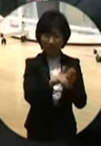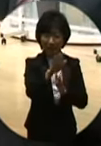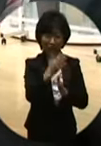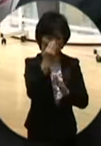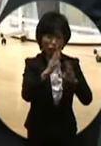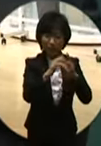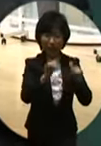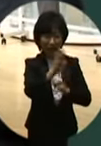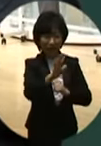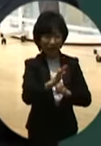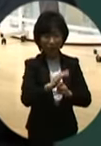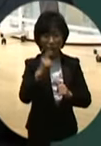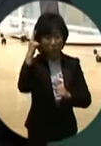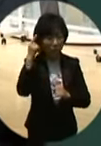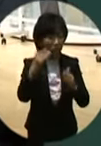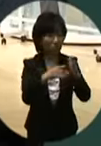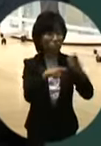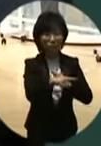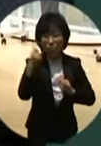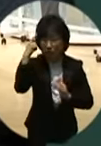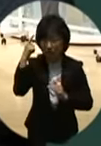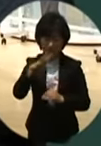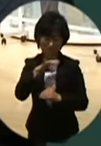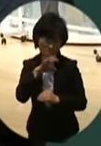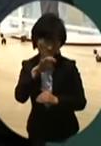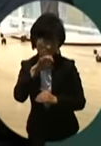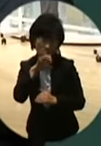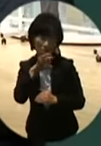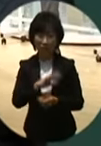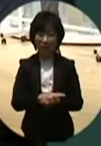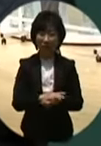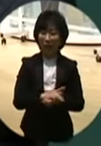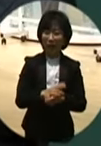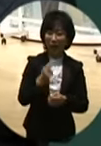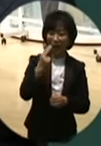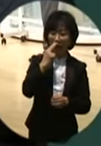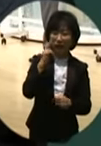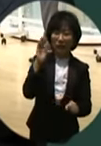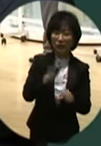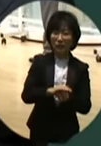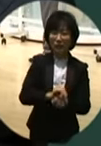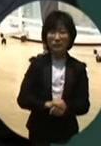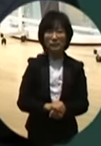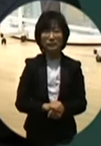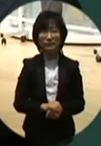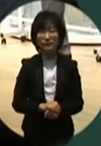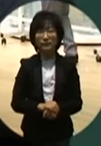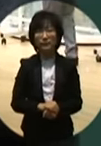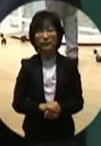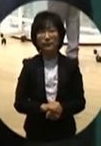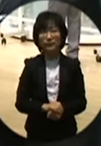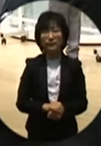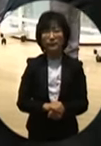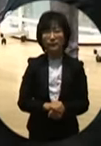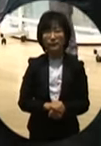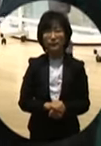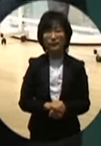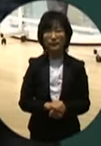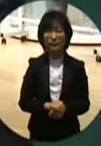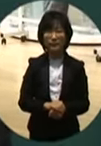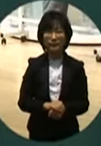the world did you go to the house of a Gentile? 이럽니다. That's what they said. 이게 말이 됩니까? Does that make sense? 그러니까 이 내린